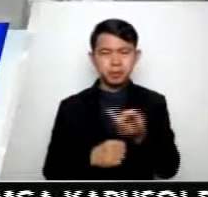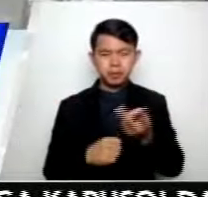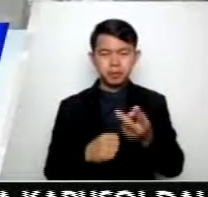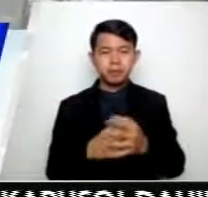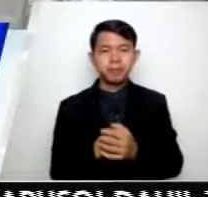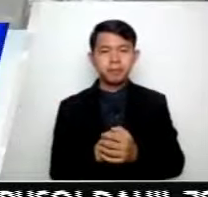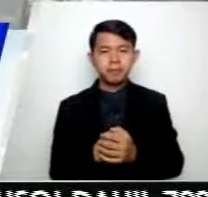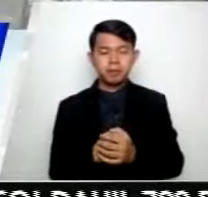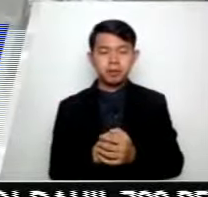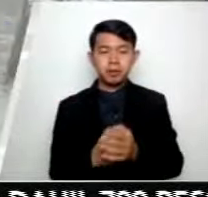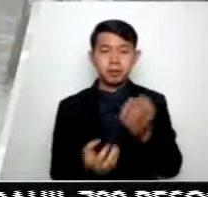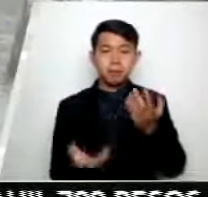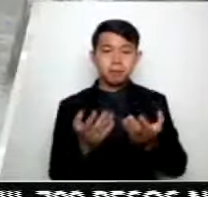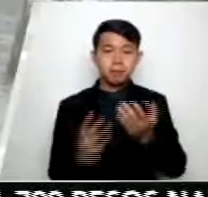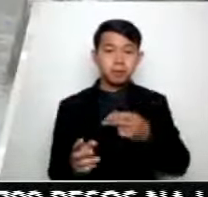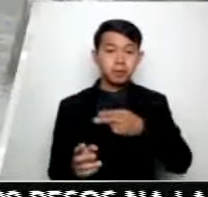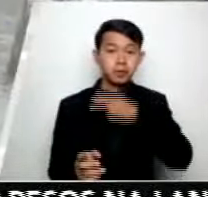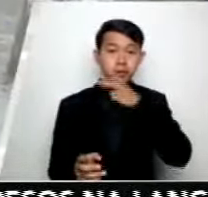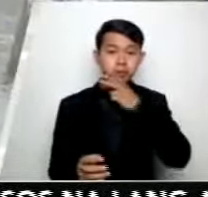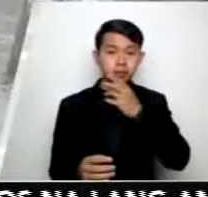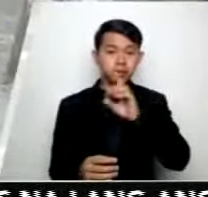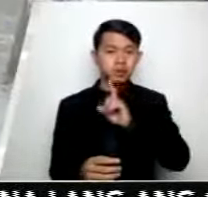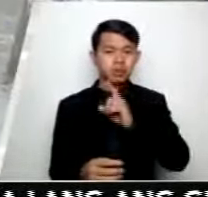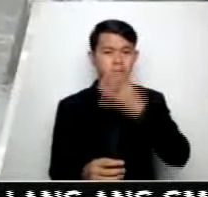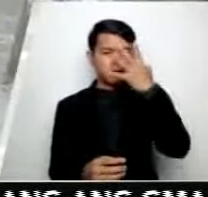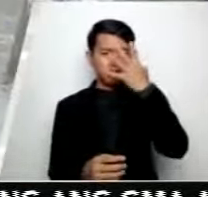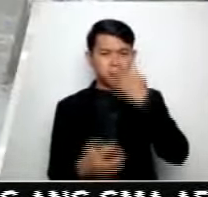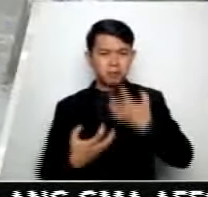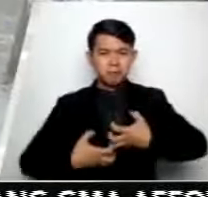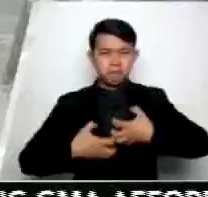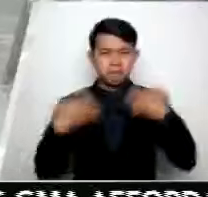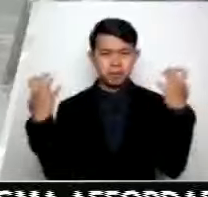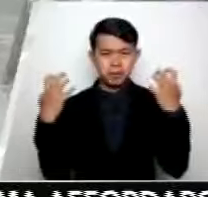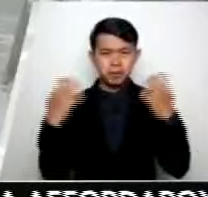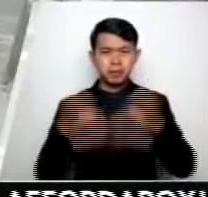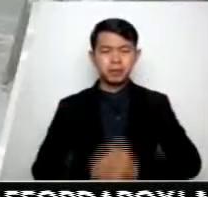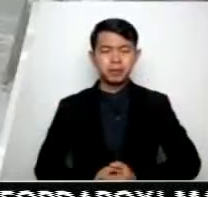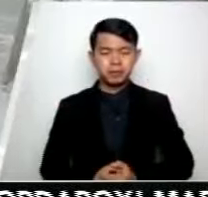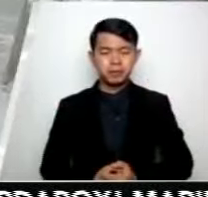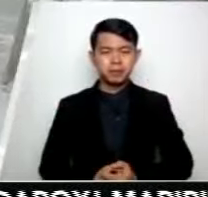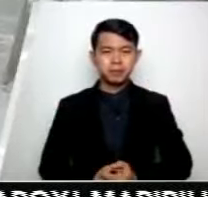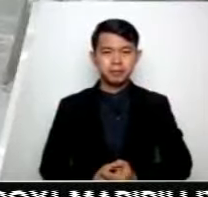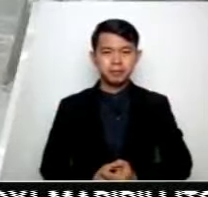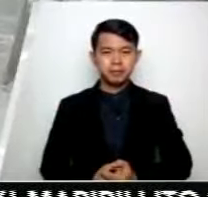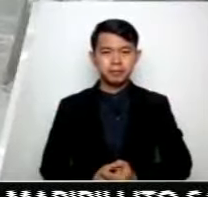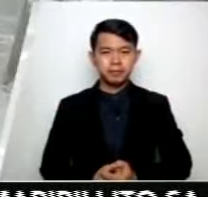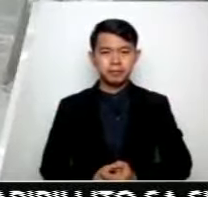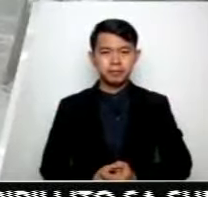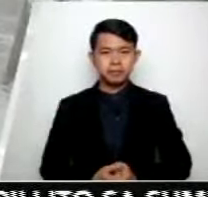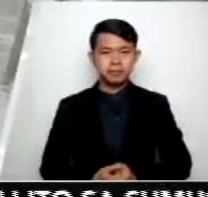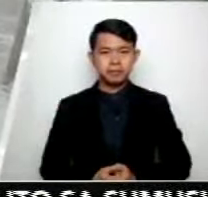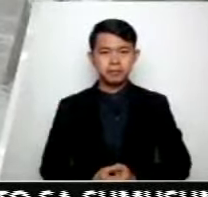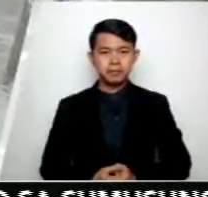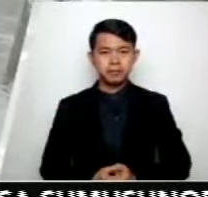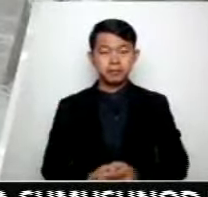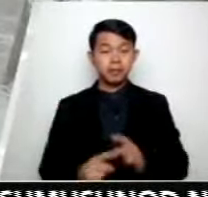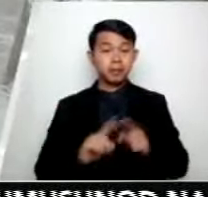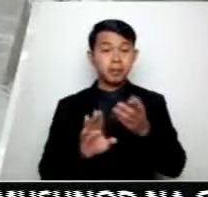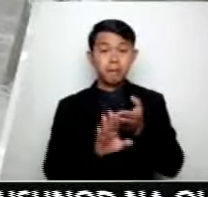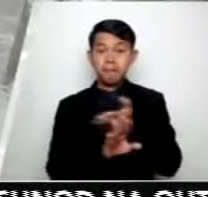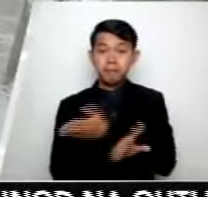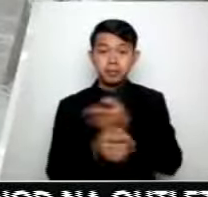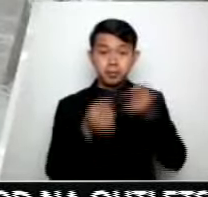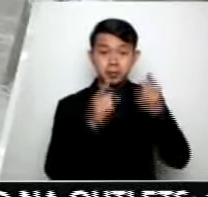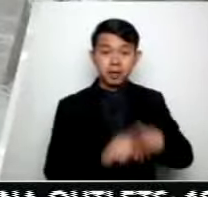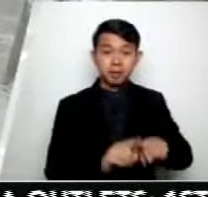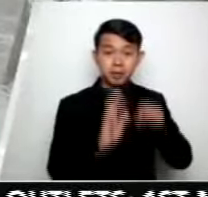ang ugat ng krimen. Actually, nung hindi pa nangyari ang insidente, meron na silang personal grudges, no?